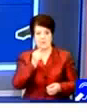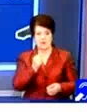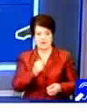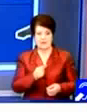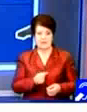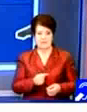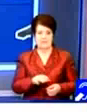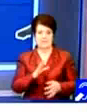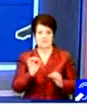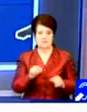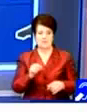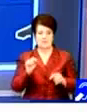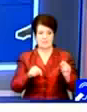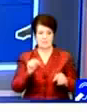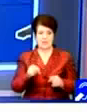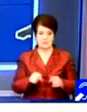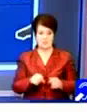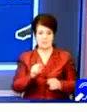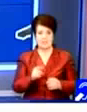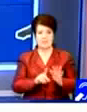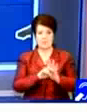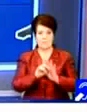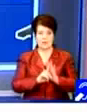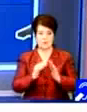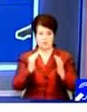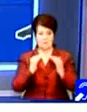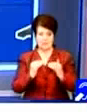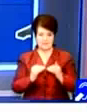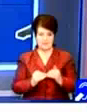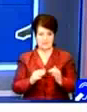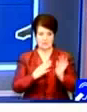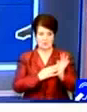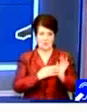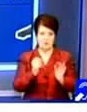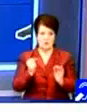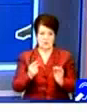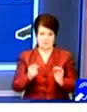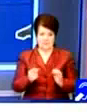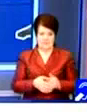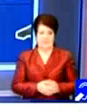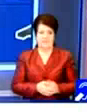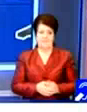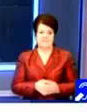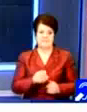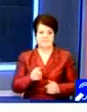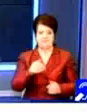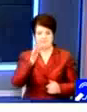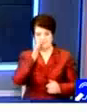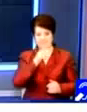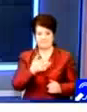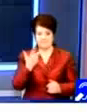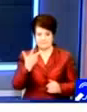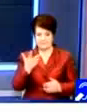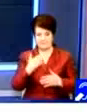întreaga zi, nicio șansă de precipitații, însă temperaturile vor fi mai scăzute, vor varia între 9 și 11 grade Celsius. La Chișinău așteptăm